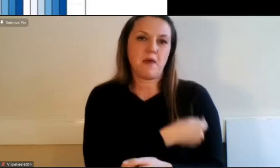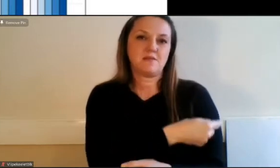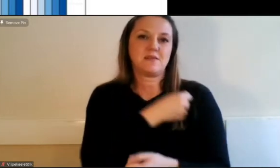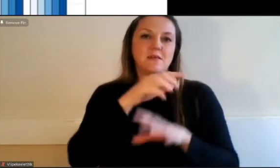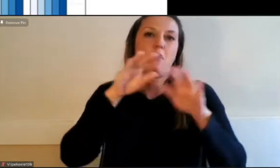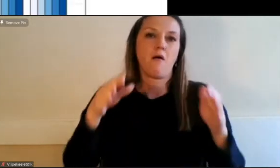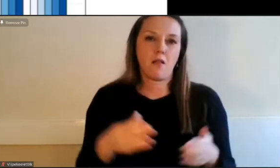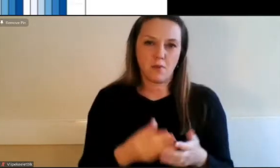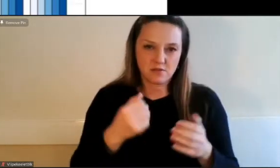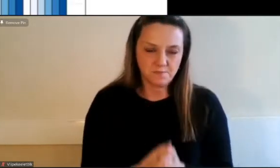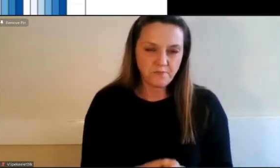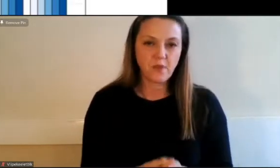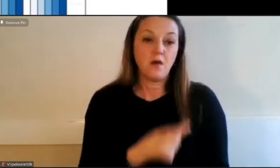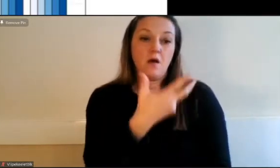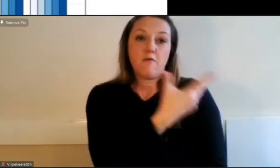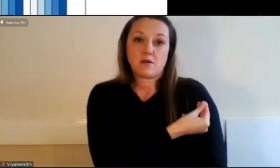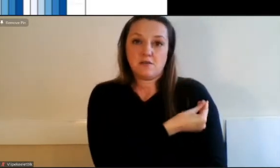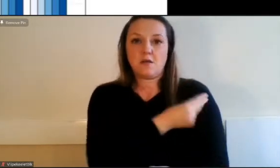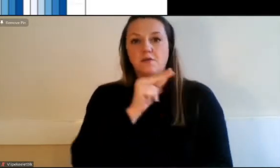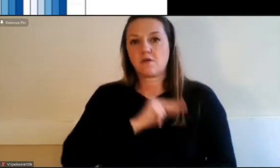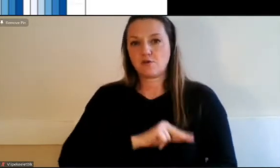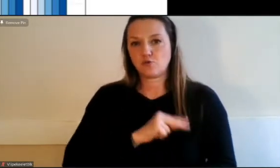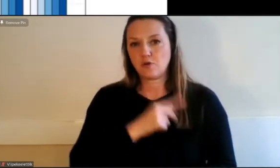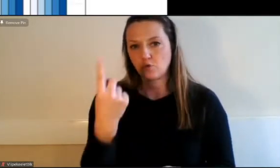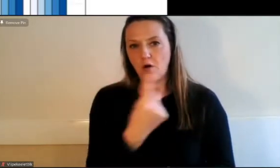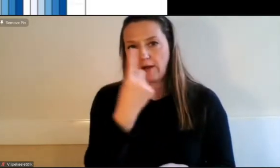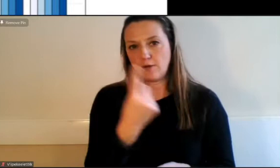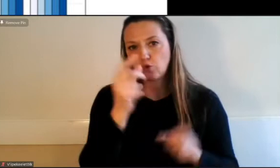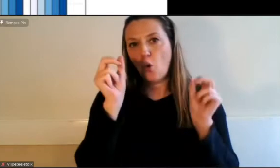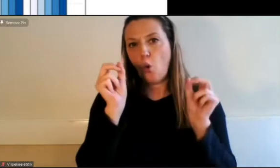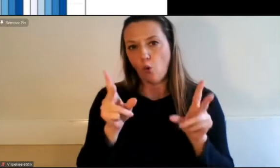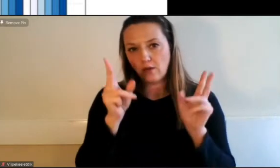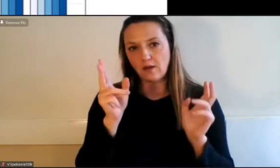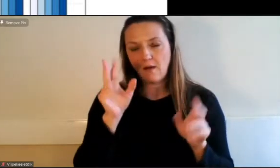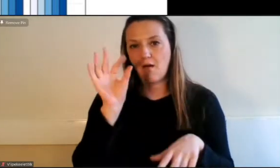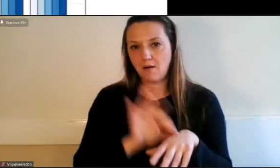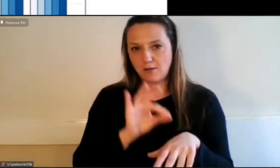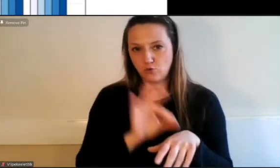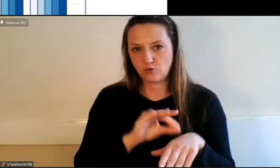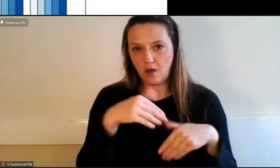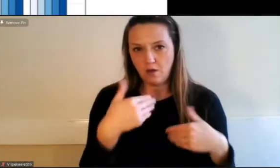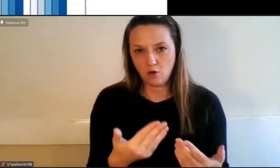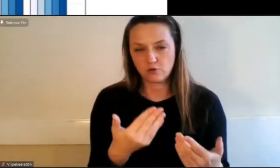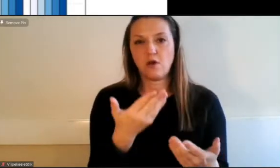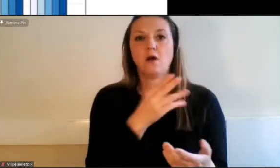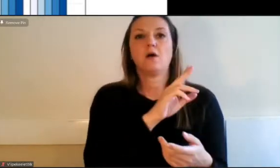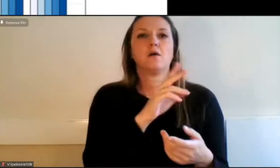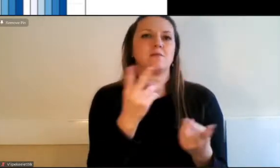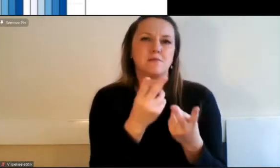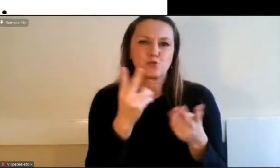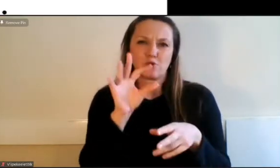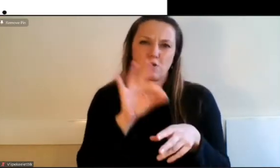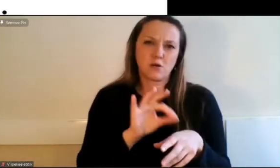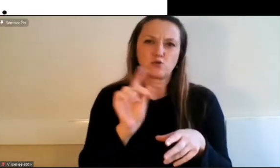see haigus võtab noori inimesi rohkem, noored satuvad raskemas seisus ja vanemad järjest rohkem vajavad haiglaravi.